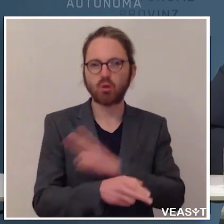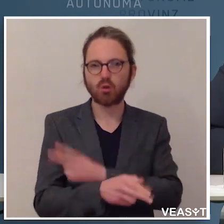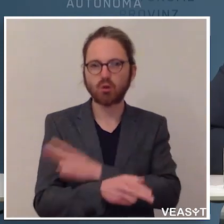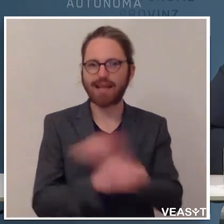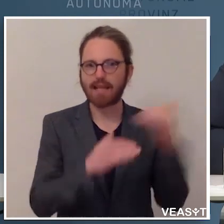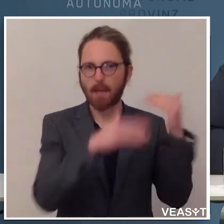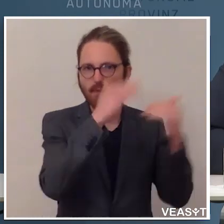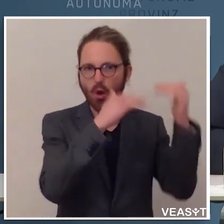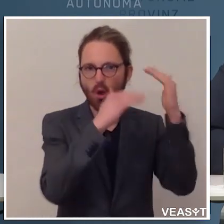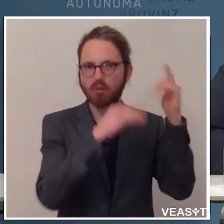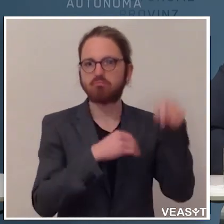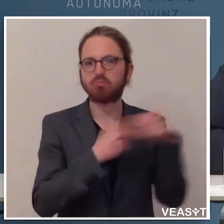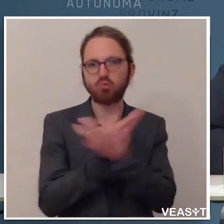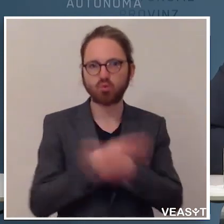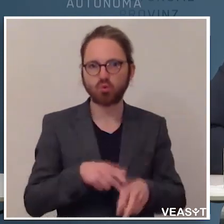geltenden